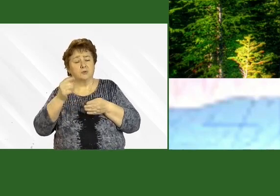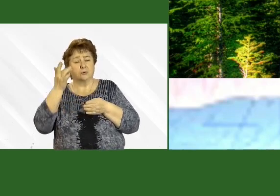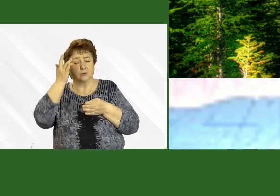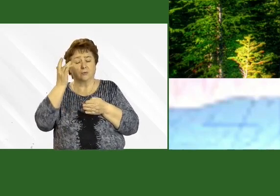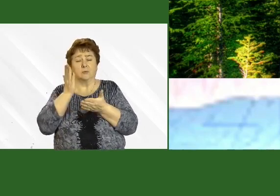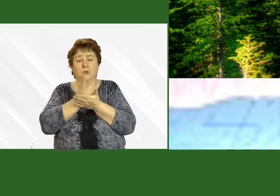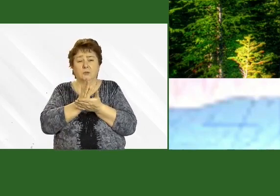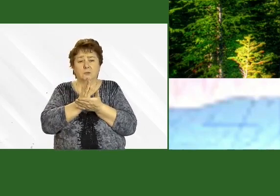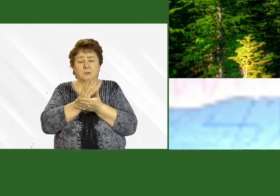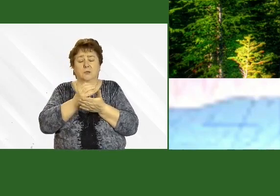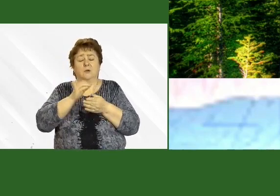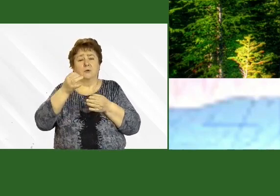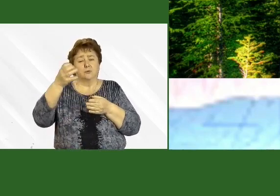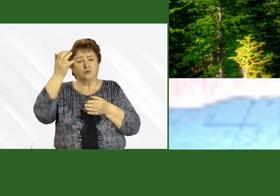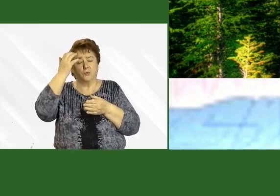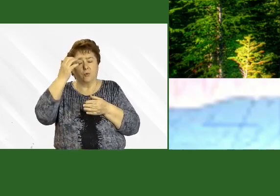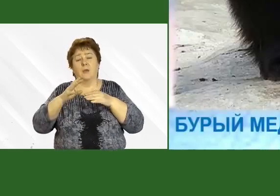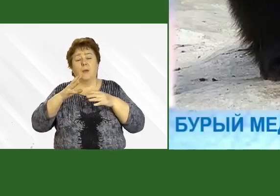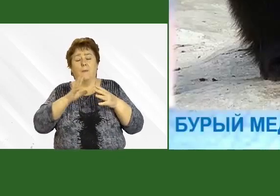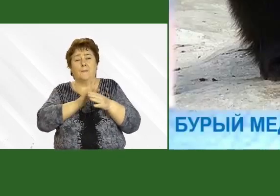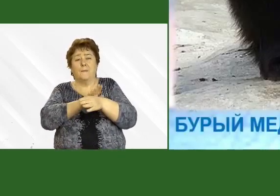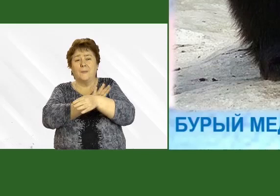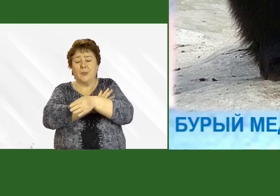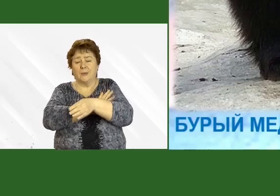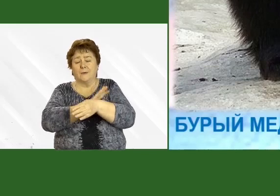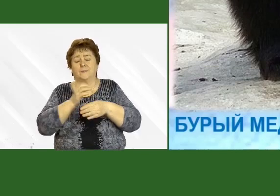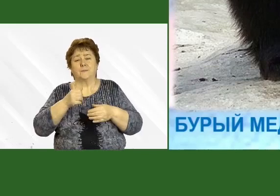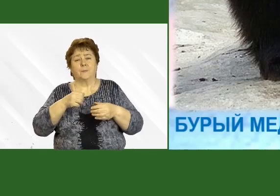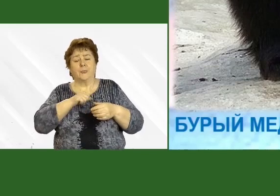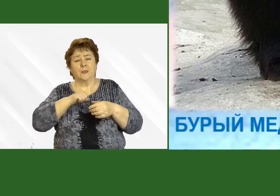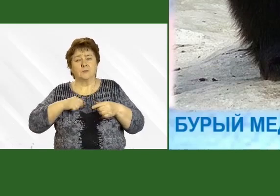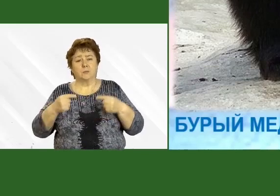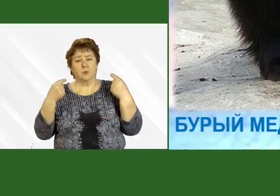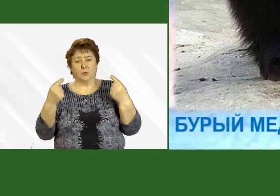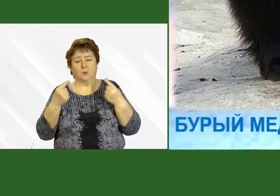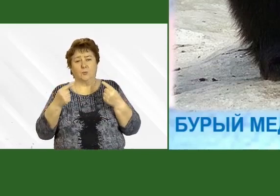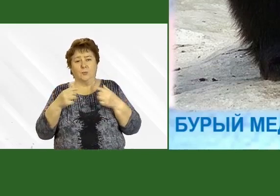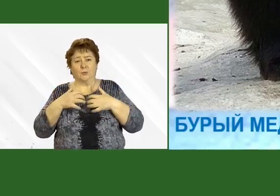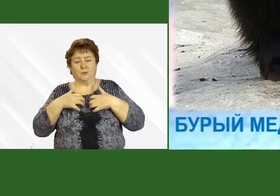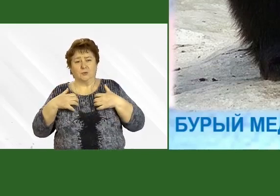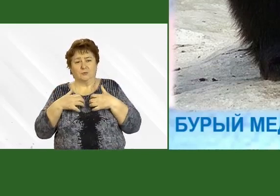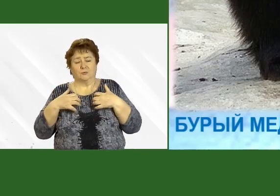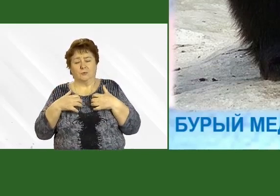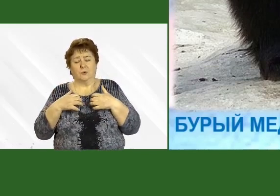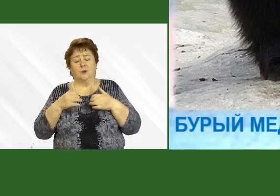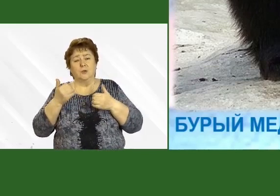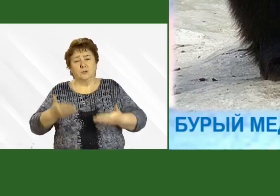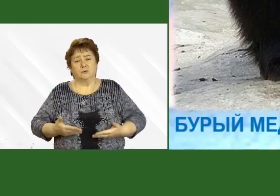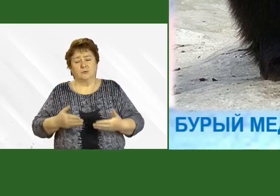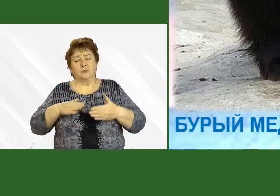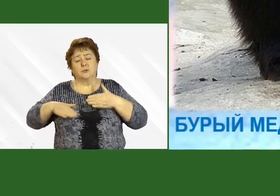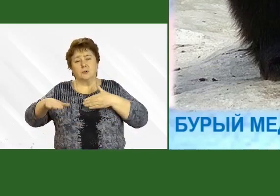черный гладкий мех один из самых крупных хищников в мире живущих на суше